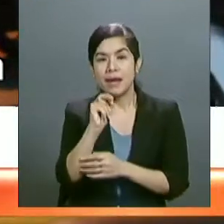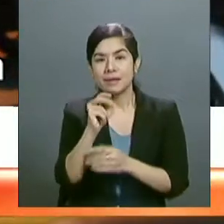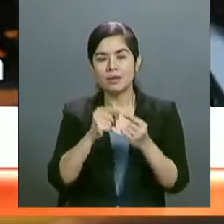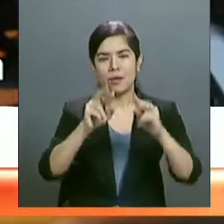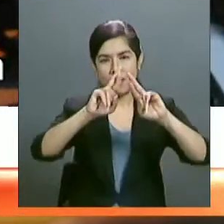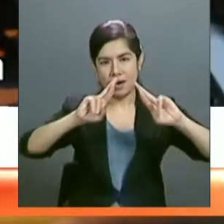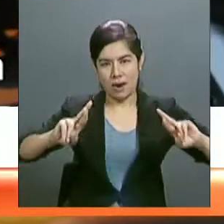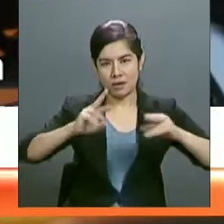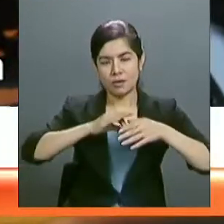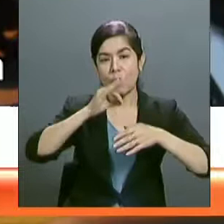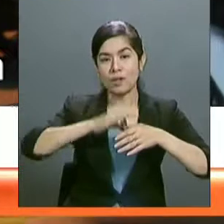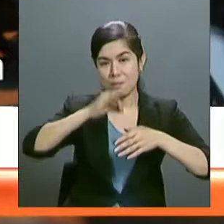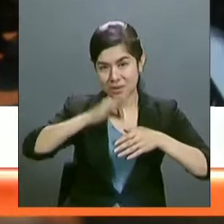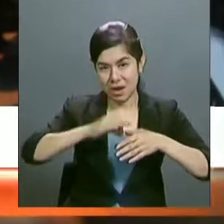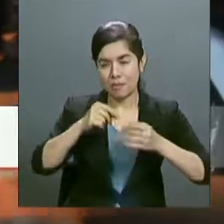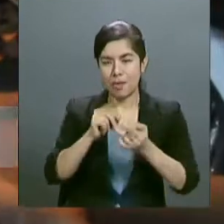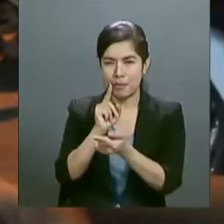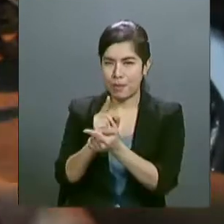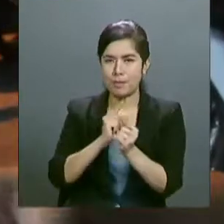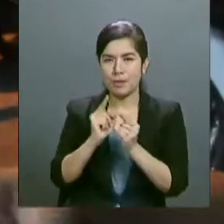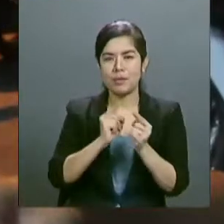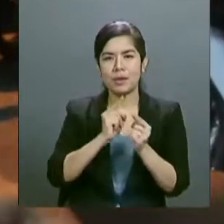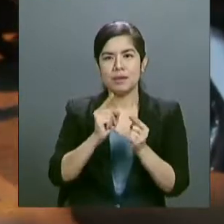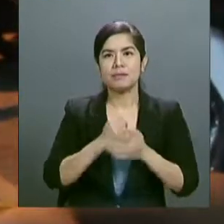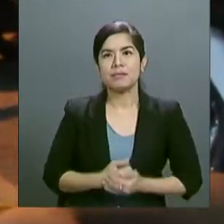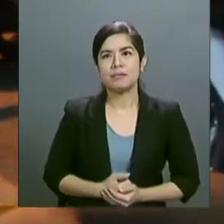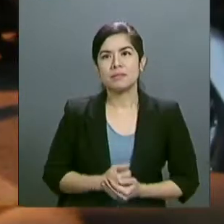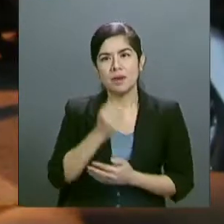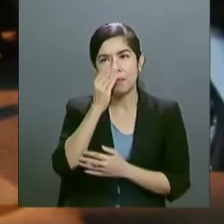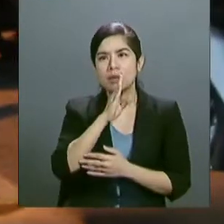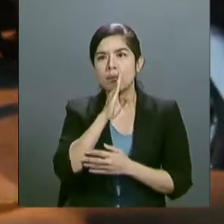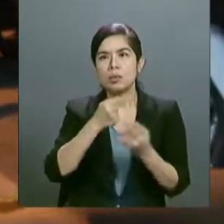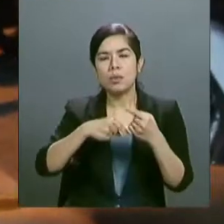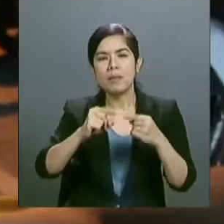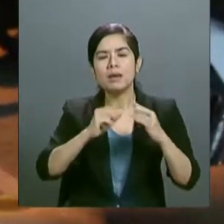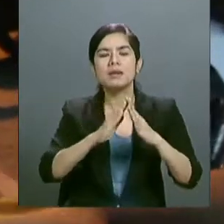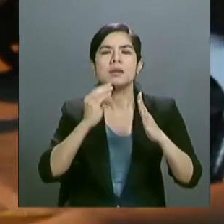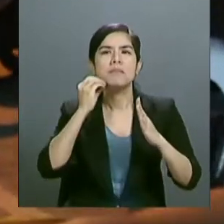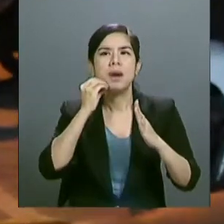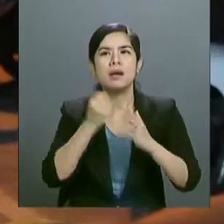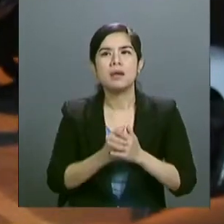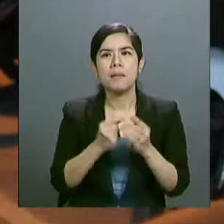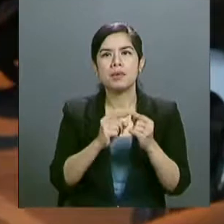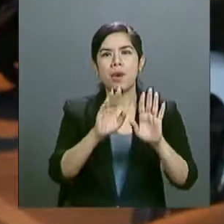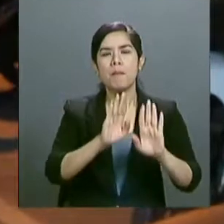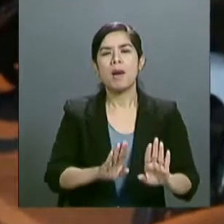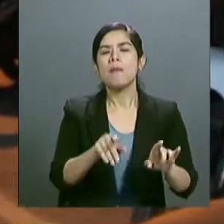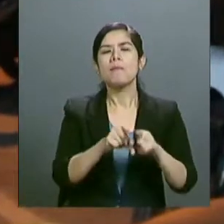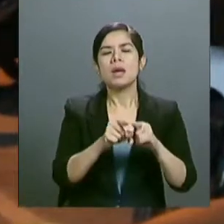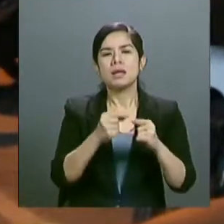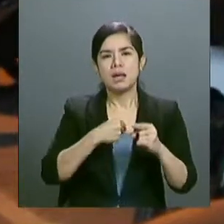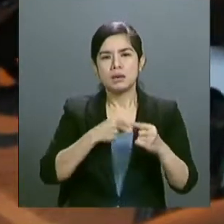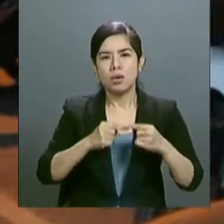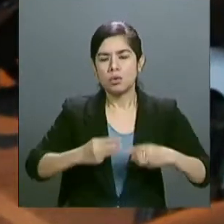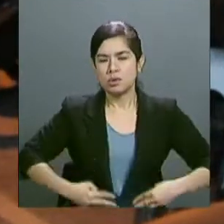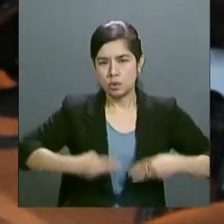าในการพบปะเพราะว่าเดิมทีที่บ้านนั้นก็ได้ดื่มเป็นวิถีชีวิตก็คือการดื่มชาเป็น